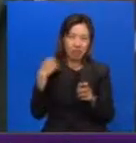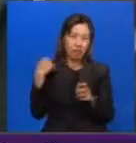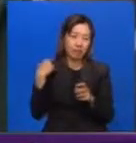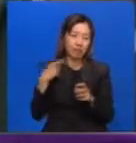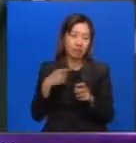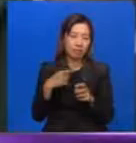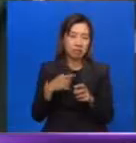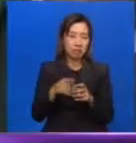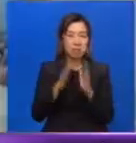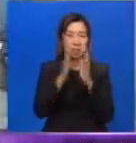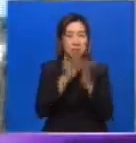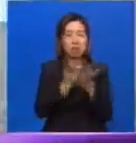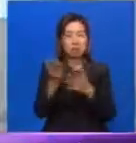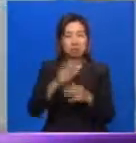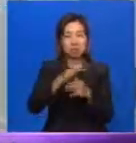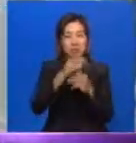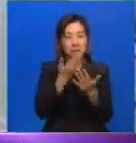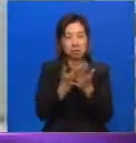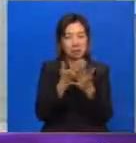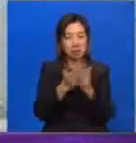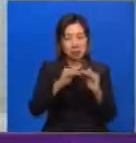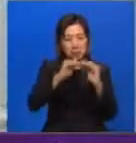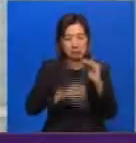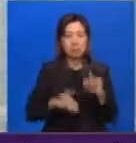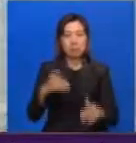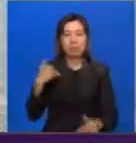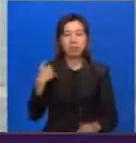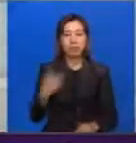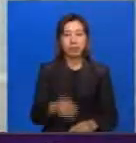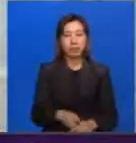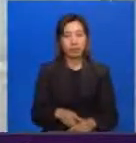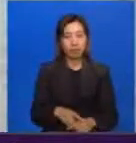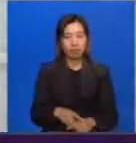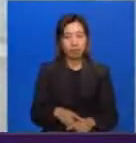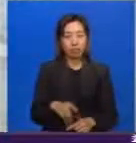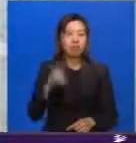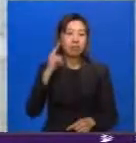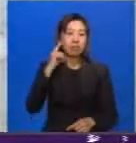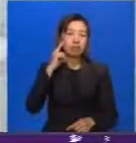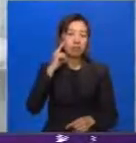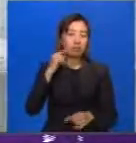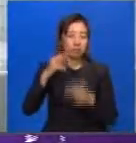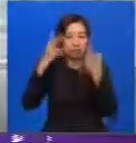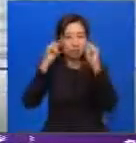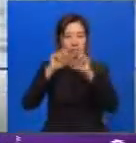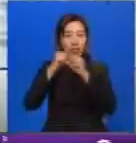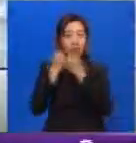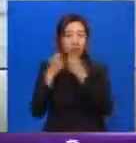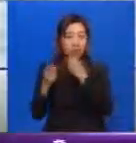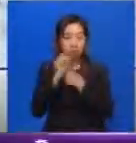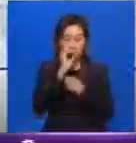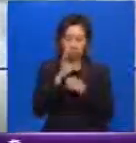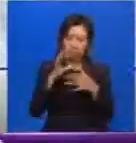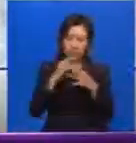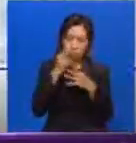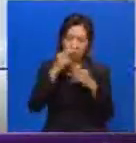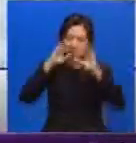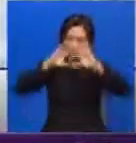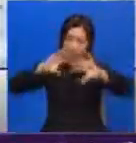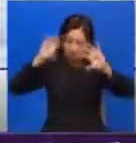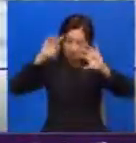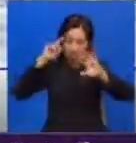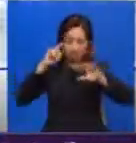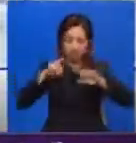นายกสมาคมชาวนาและเกษตรกรไทยเห็นด้วยกับการที่รัฐบาลจะออกพันธบัตรเพื่อระดมเงินทุนมาจ่ายให้กับชาวนา